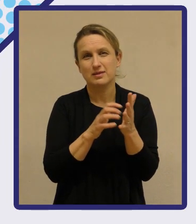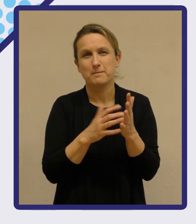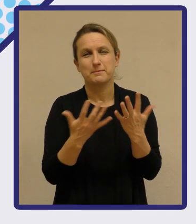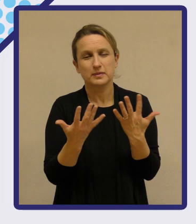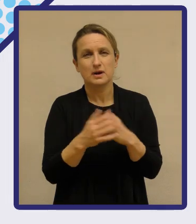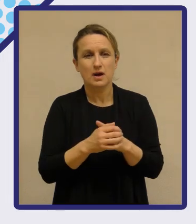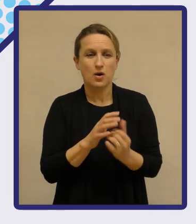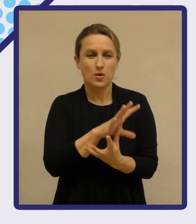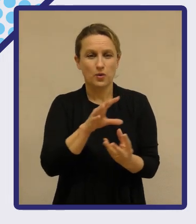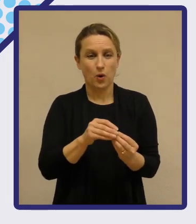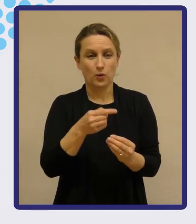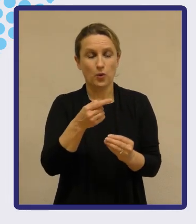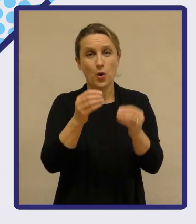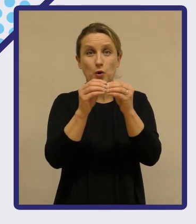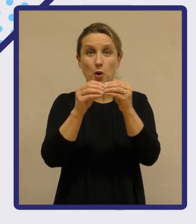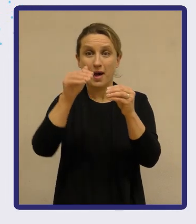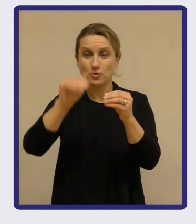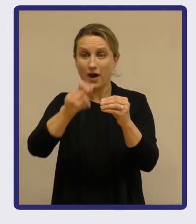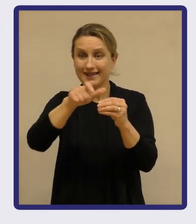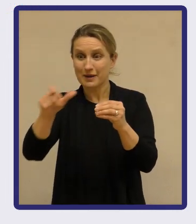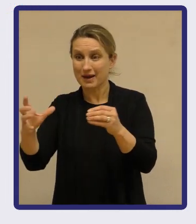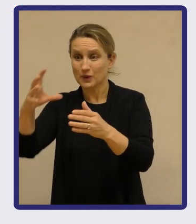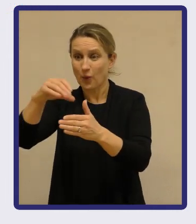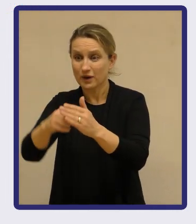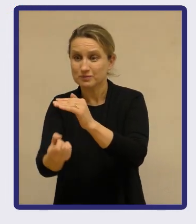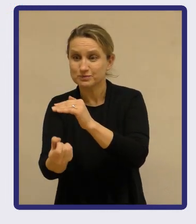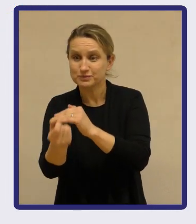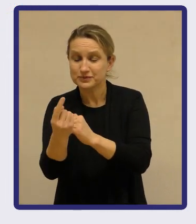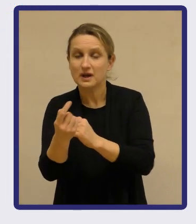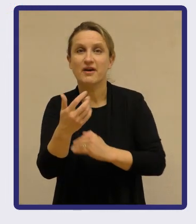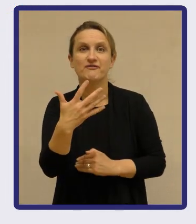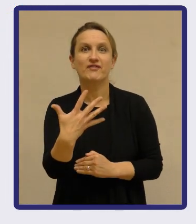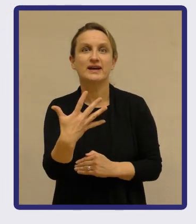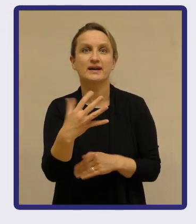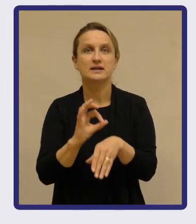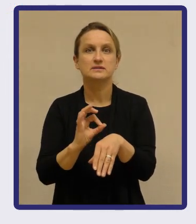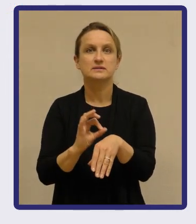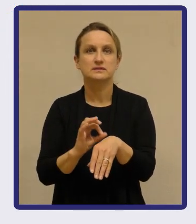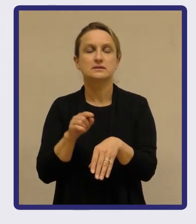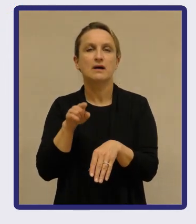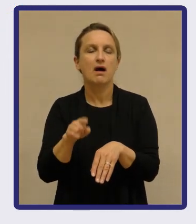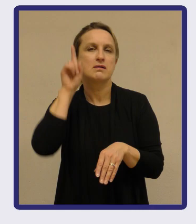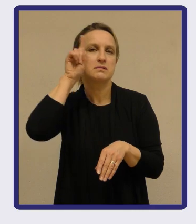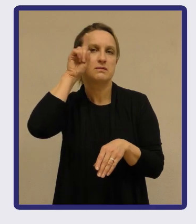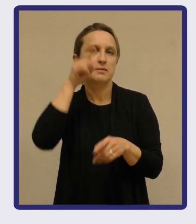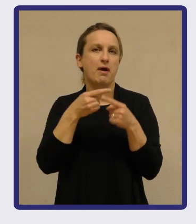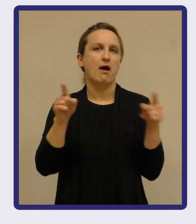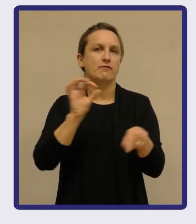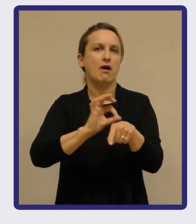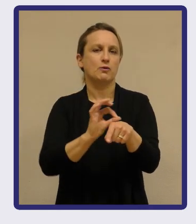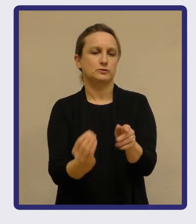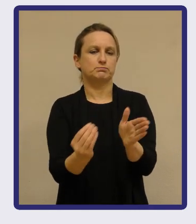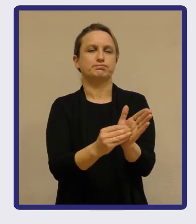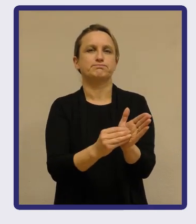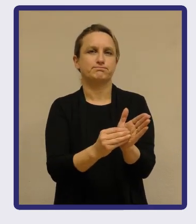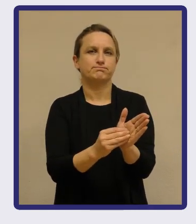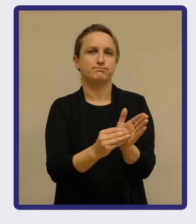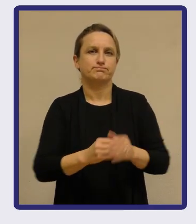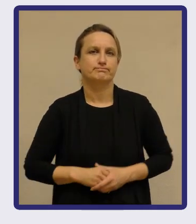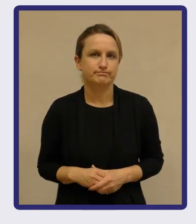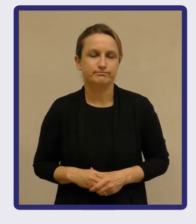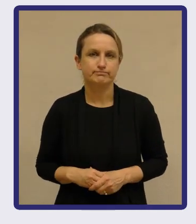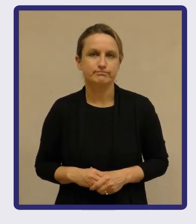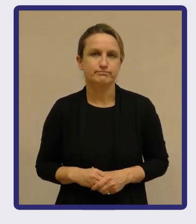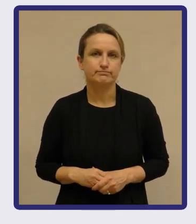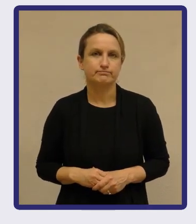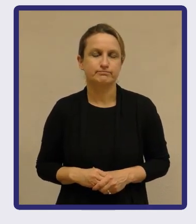10 000 inimese kohta. Samas on haruldasi haiguseid, mida on tuvastatud 1 miljonist ja isegi 1 miljardist.